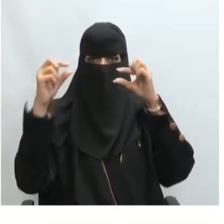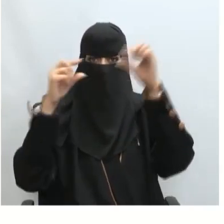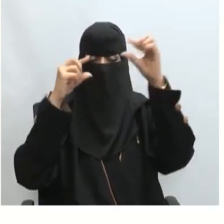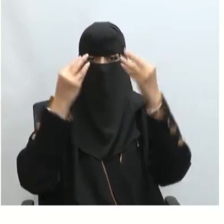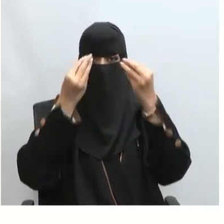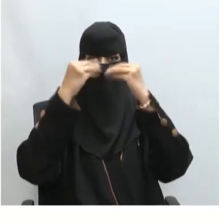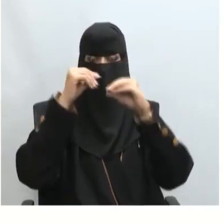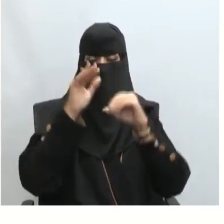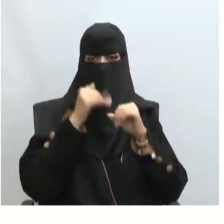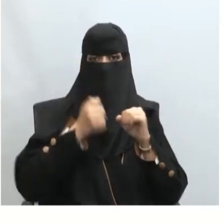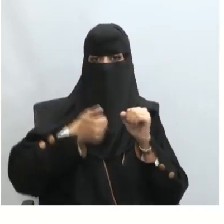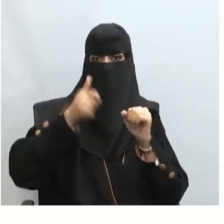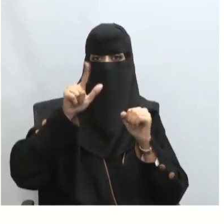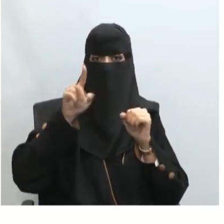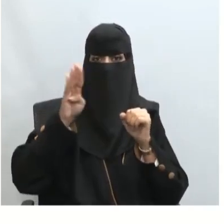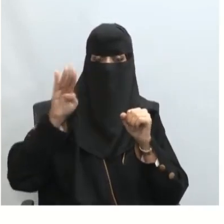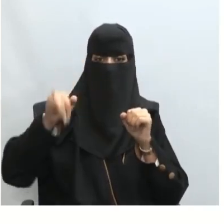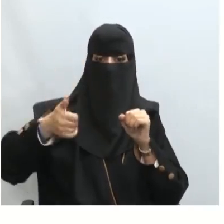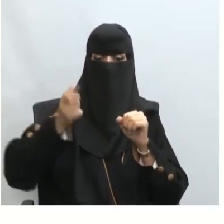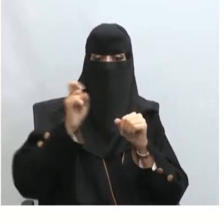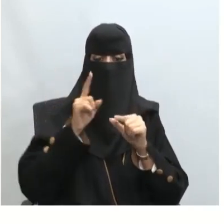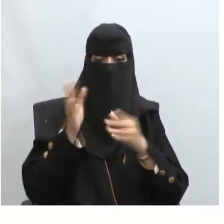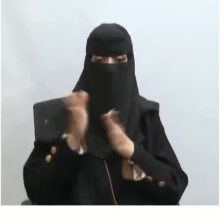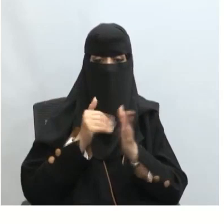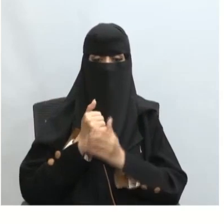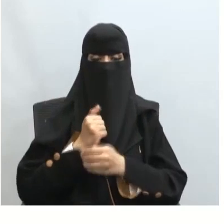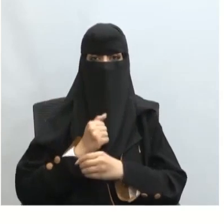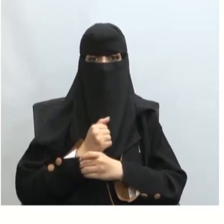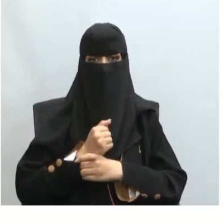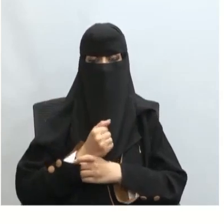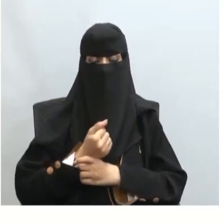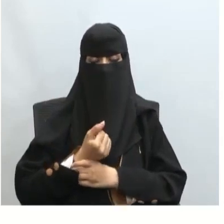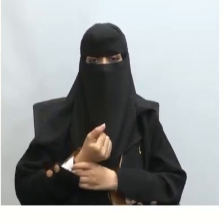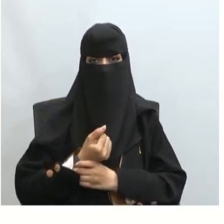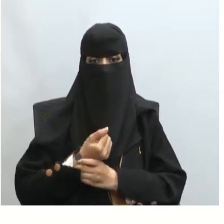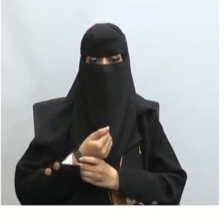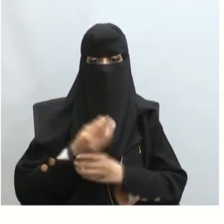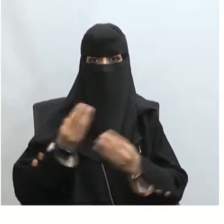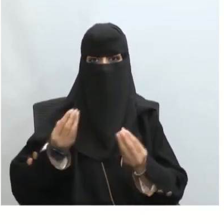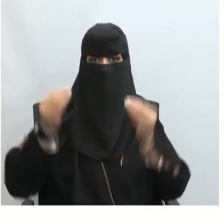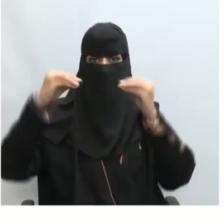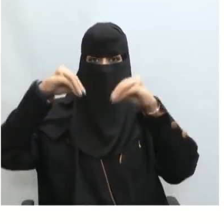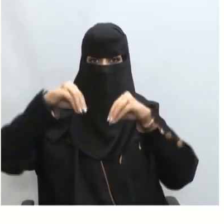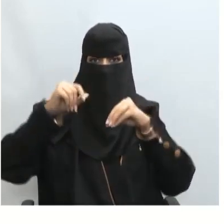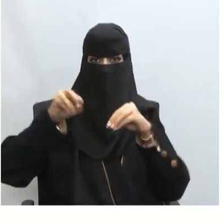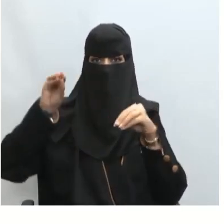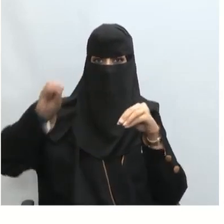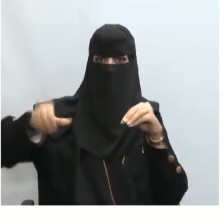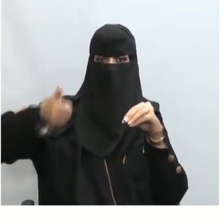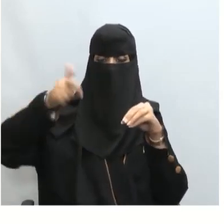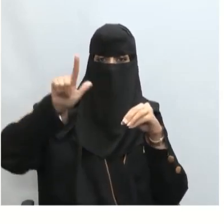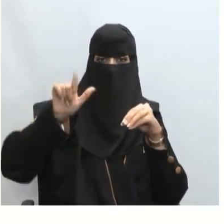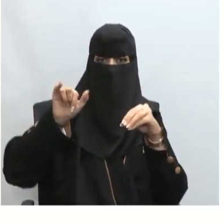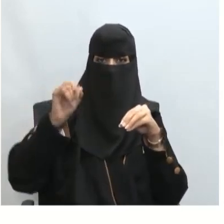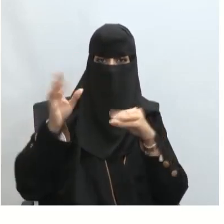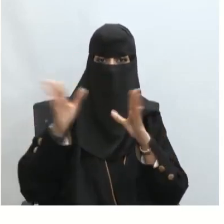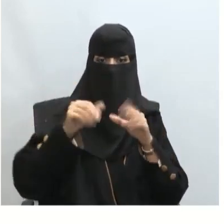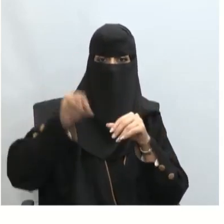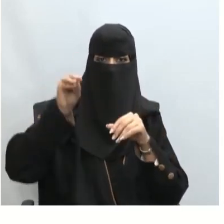ولاحظ توزع الهيدروجين على الرابطه الثنائيه اضافه هاليد هيدروجين